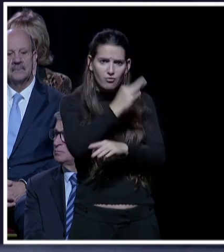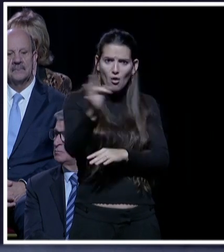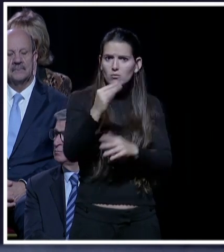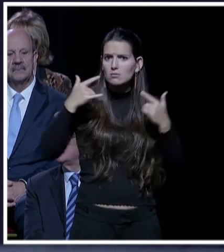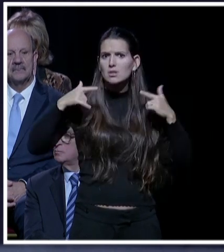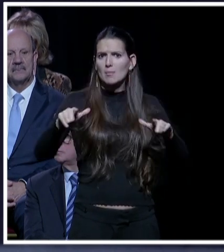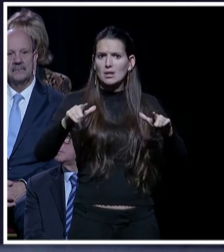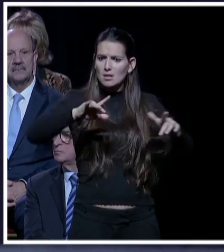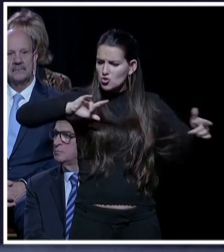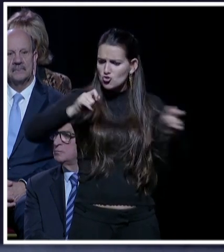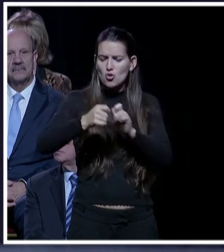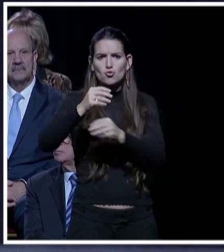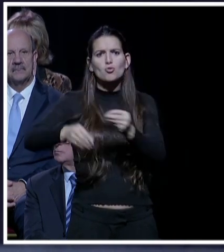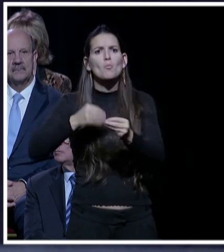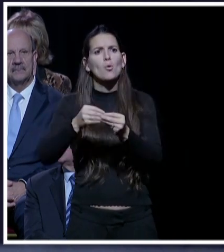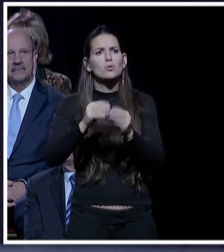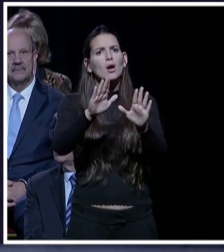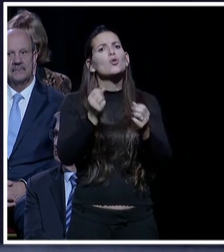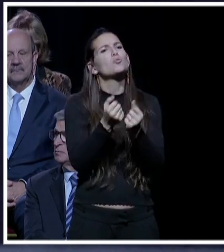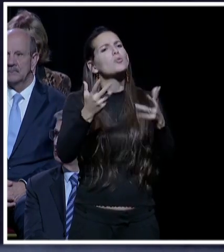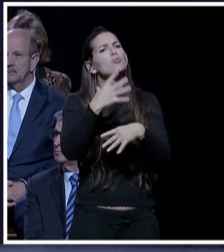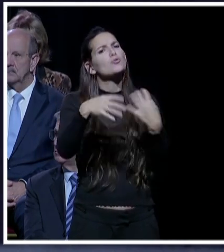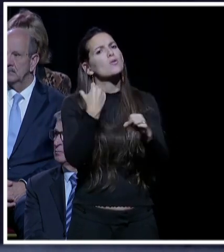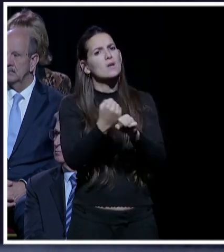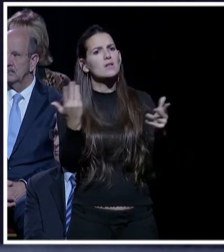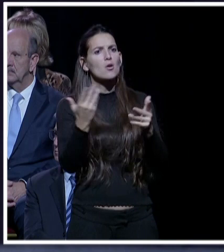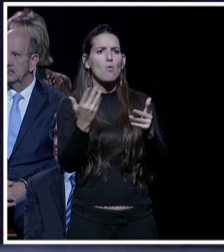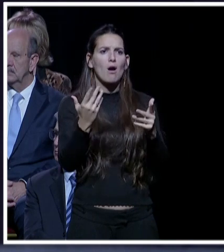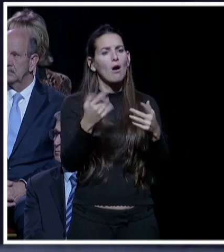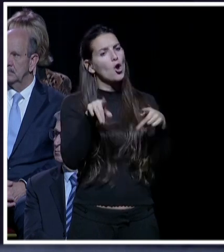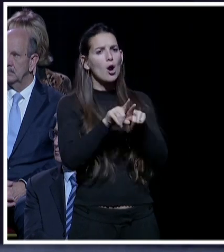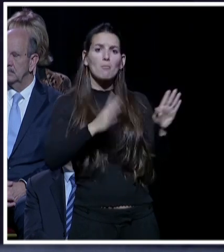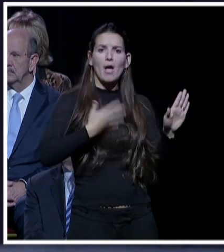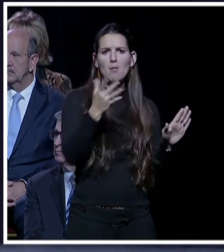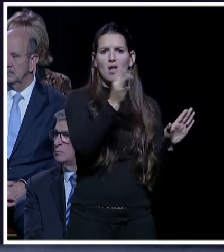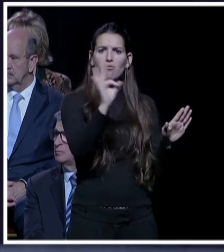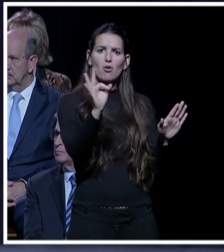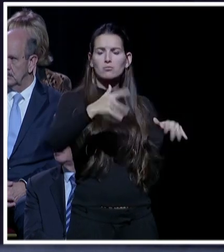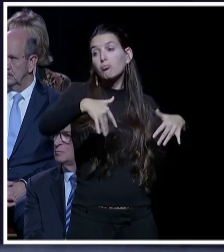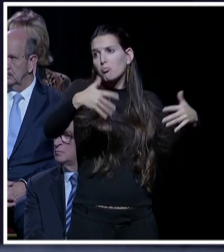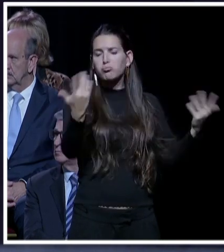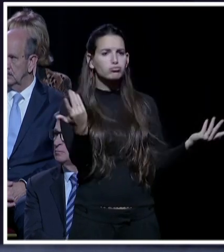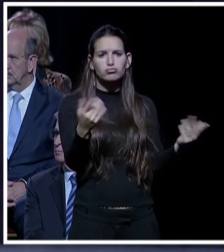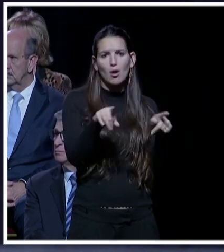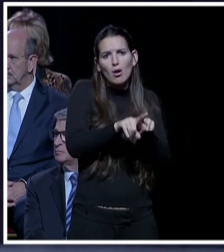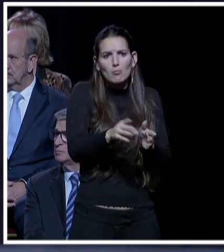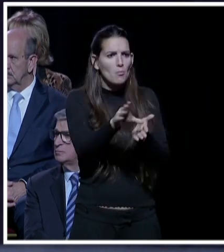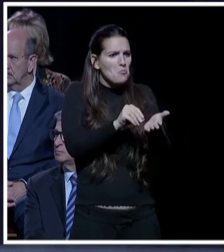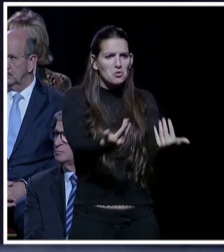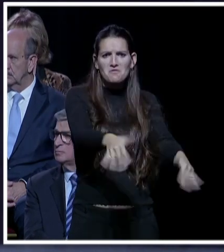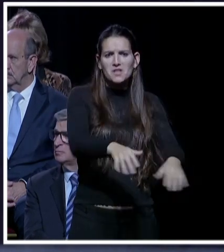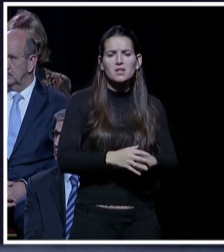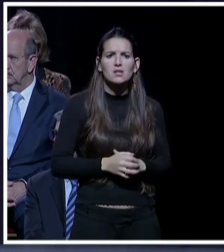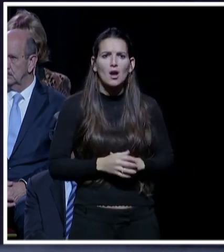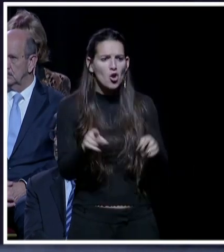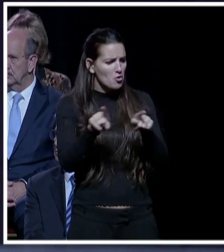tout jamais. Depuis des années, on voudrait nous faire croire qu'aimer la France, c'est dépassé. Qu'être patriote, c'est démodé. Qu'être